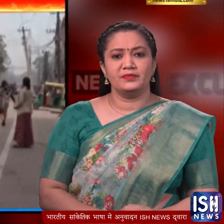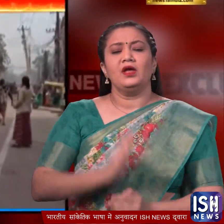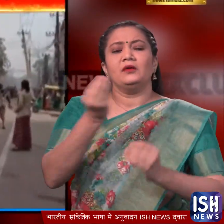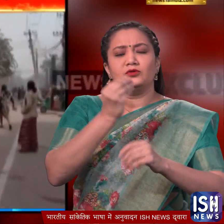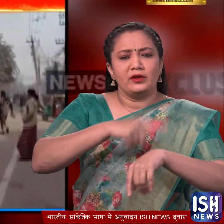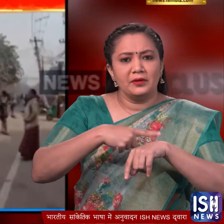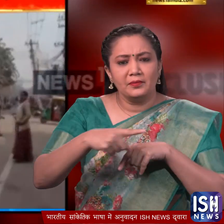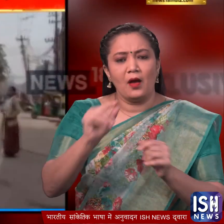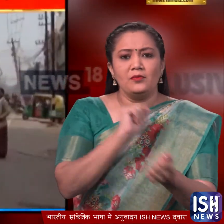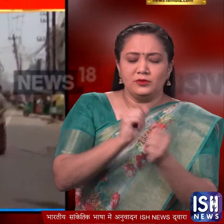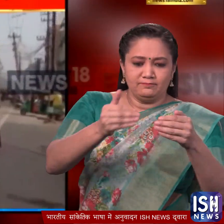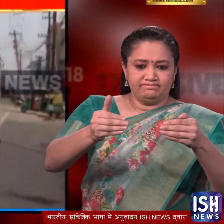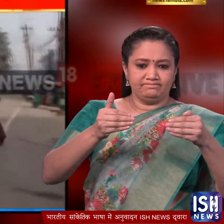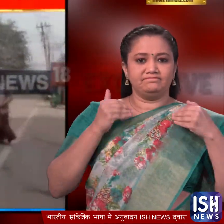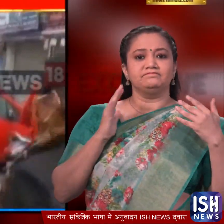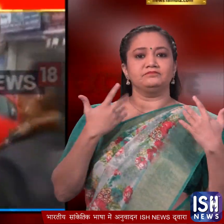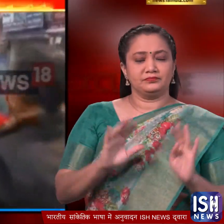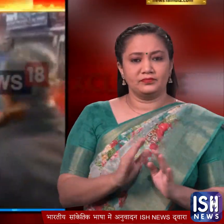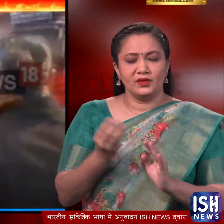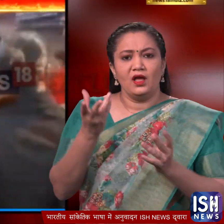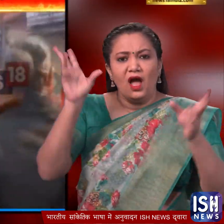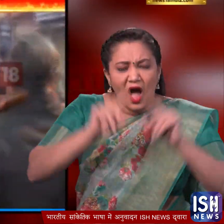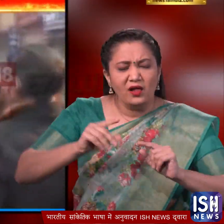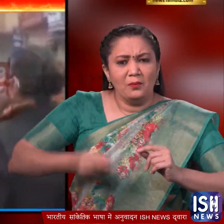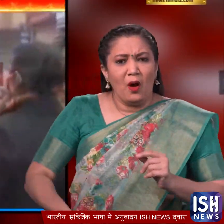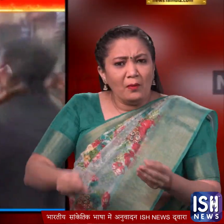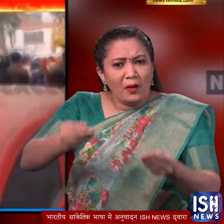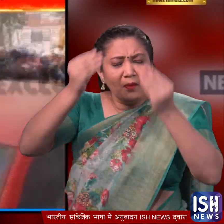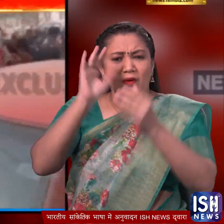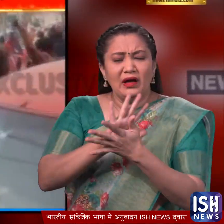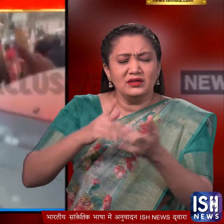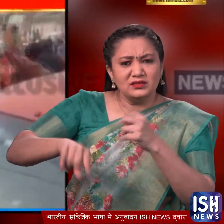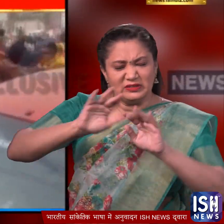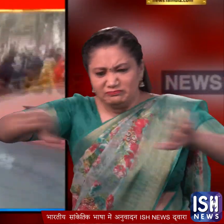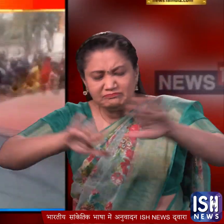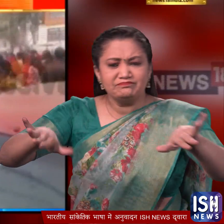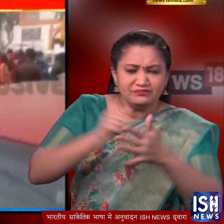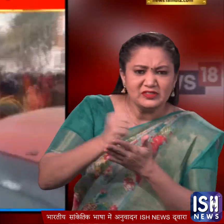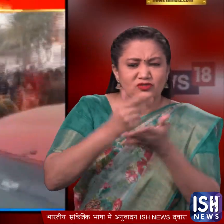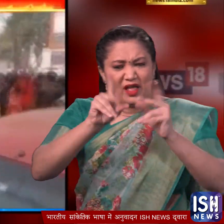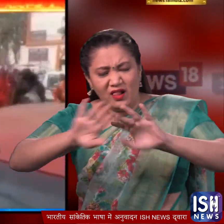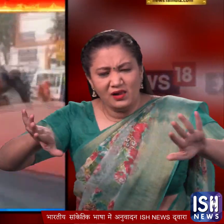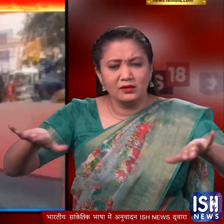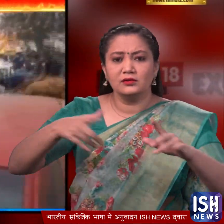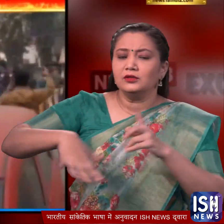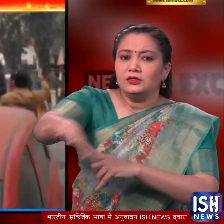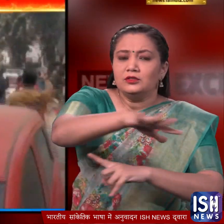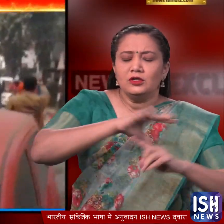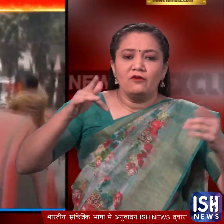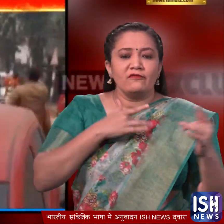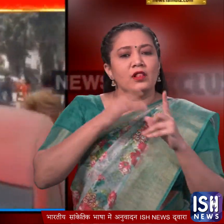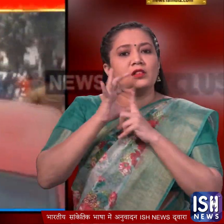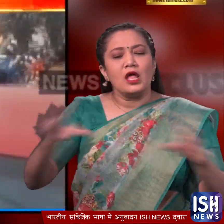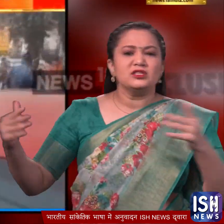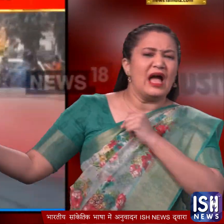इसके बाद थोड़ी देर के लिए पुलिस वालों को पीछे हटना पड़ा, लेकिन जब दोबारा हंगामा कर रहे किन्नरों को सड़क से हटाने की कोशिश हुई तो वो इलाका